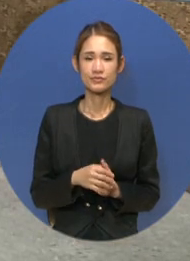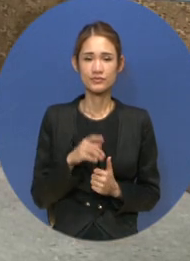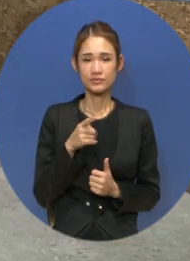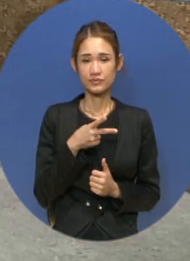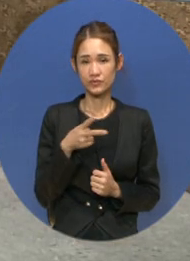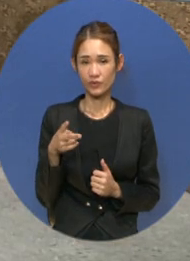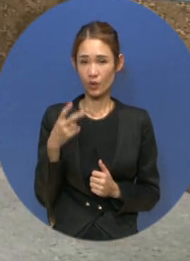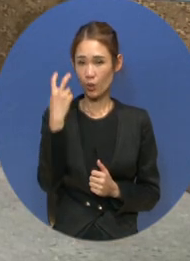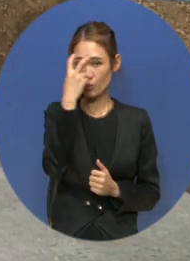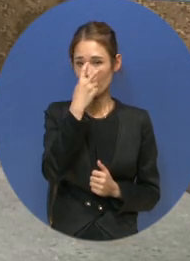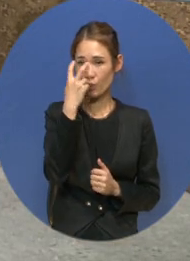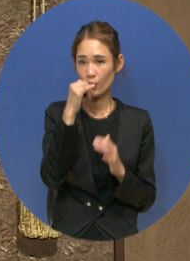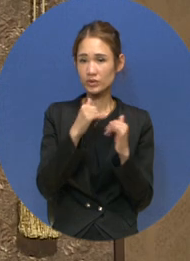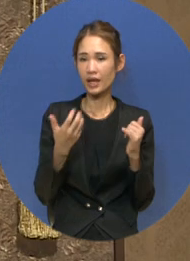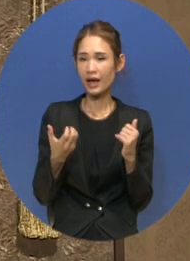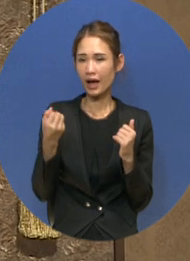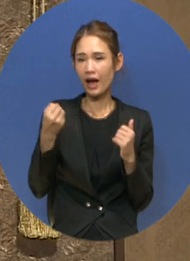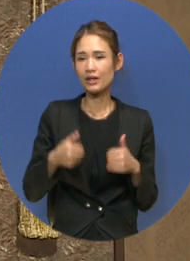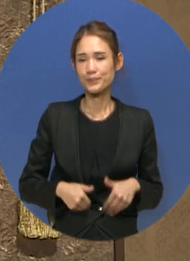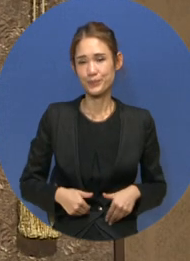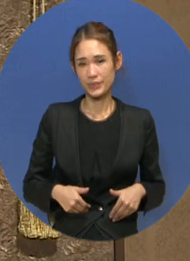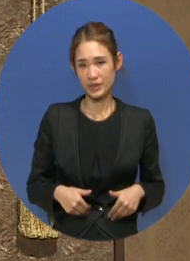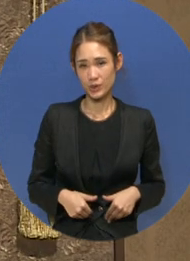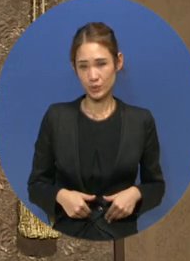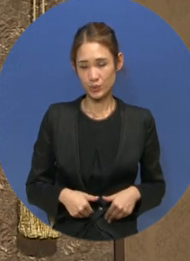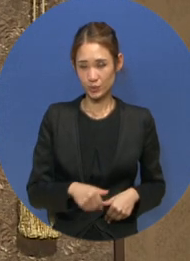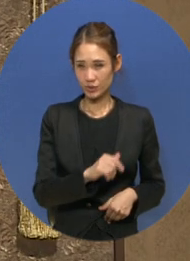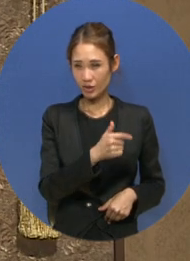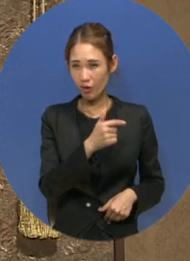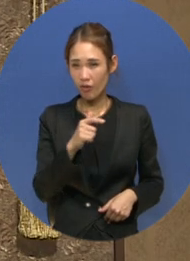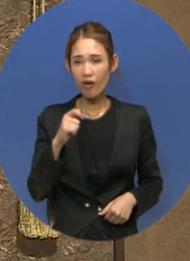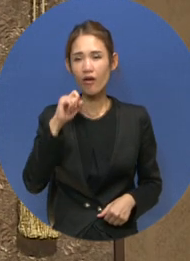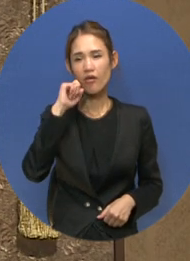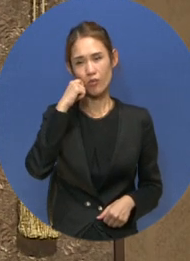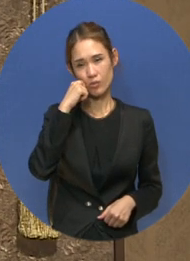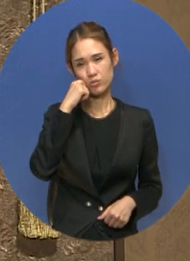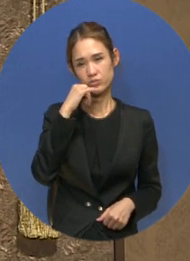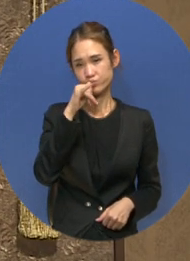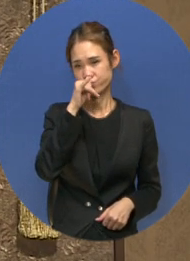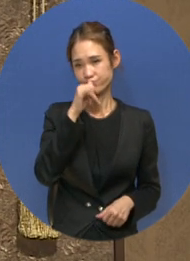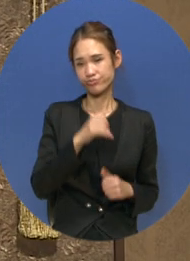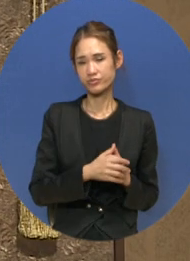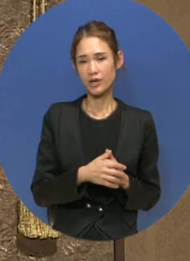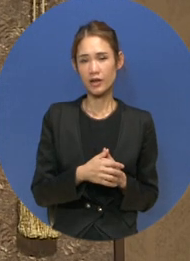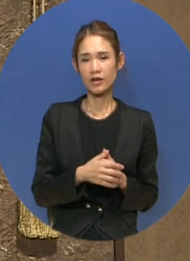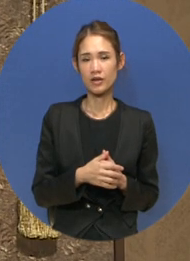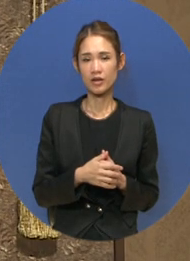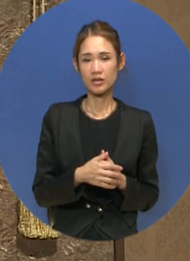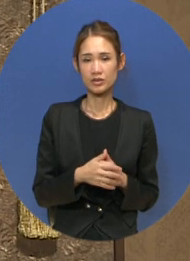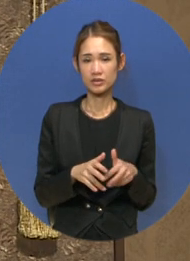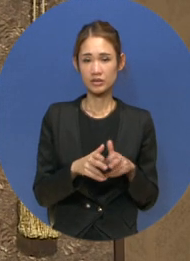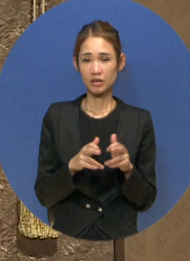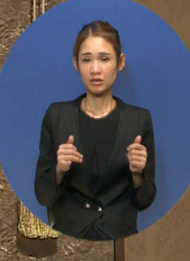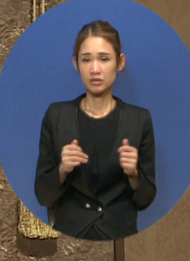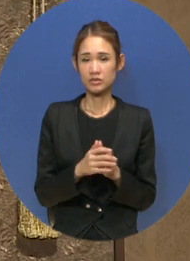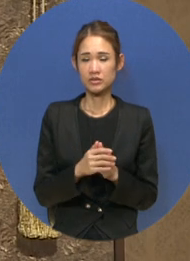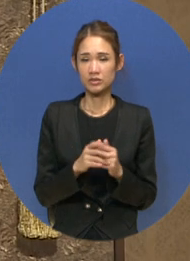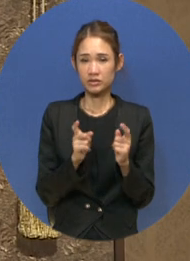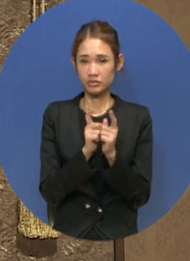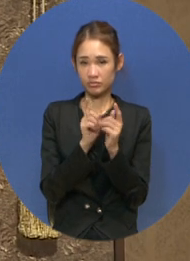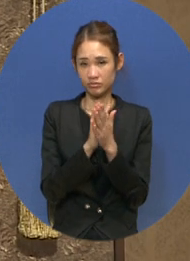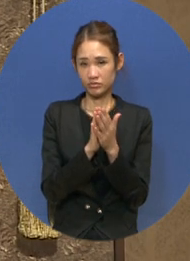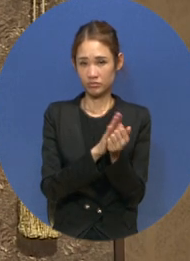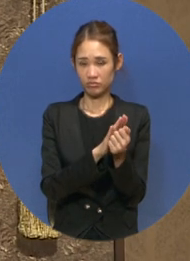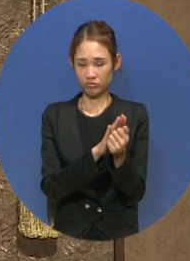이제 그 보호자들이 가져야 될 그런 여러 가지 어려움이거든요. 그러니까 장애 당사자들에 대한 서비스도